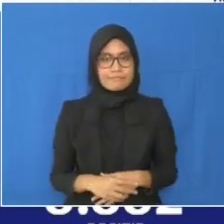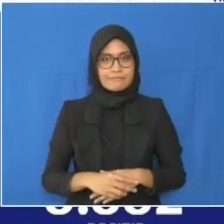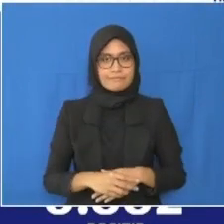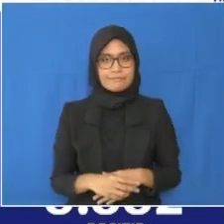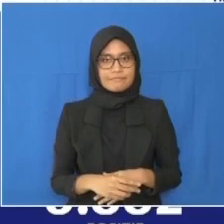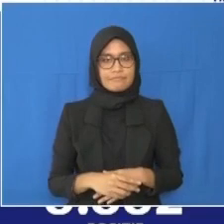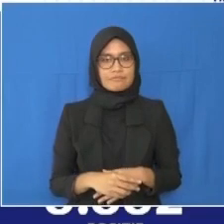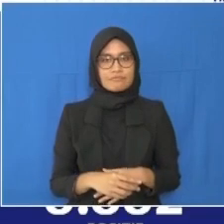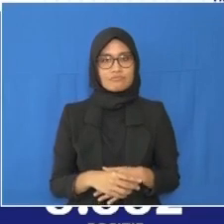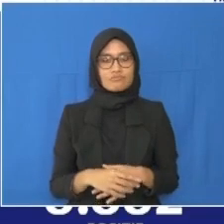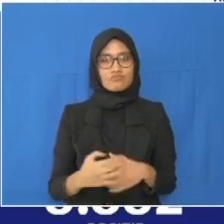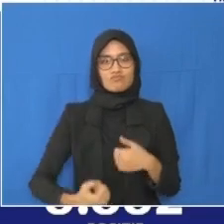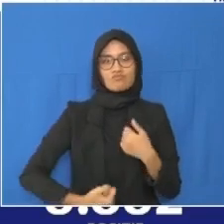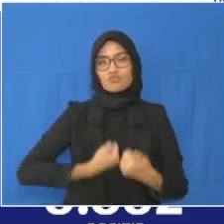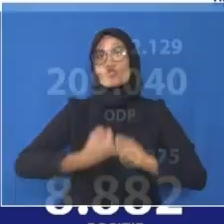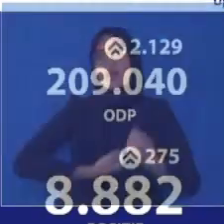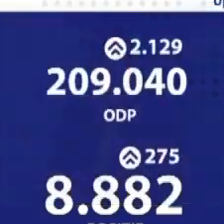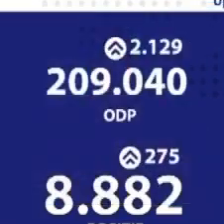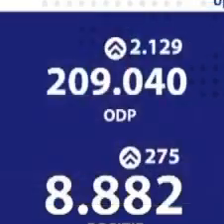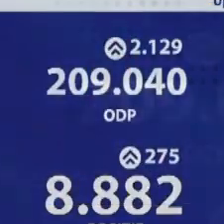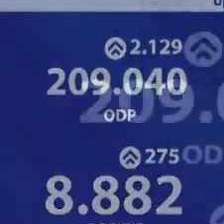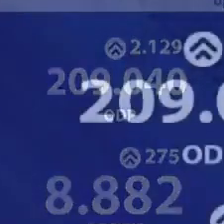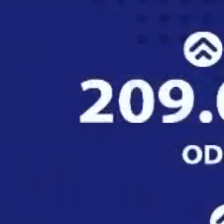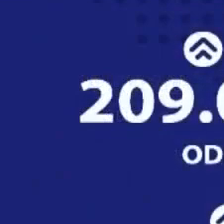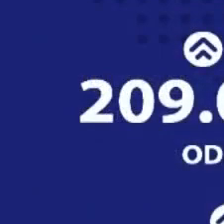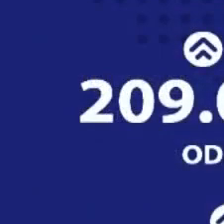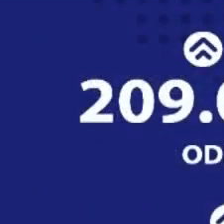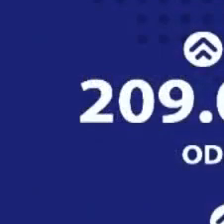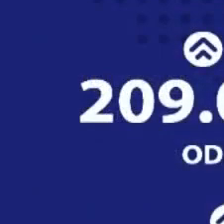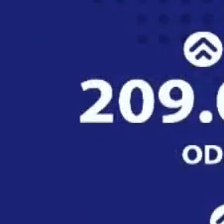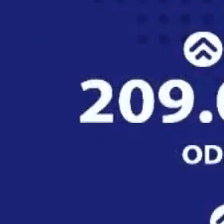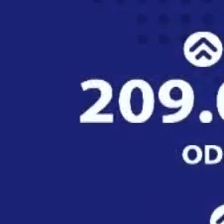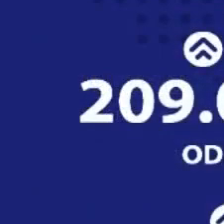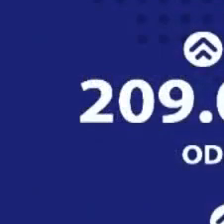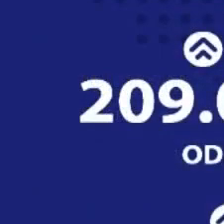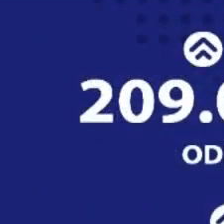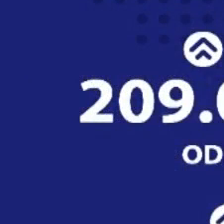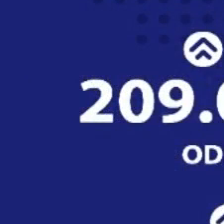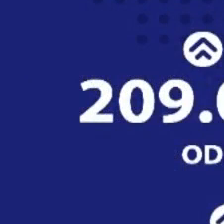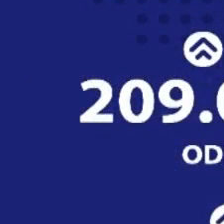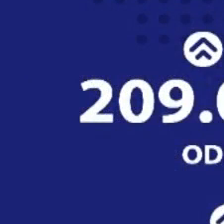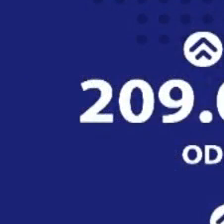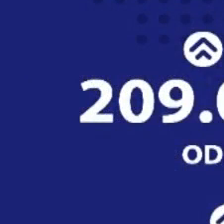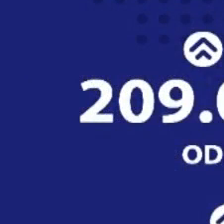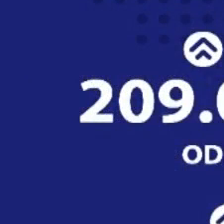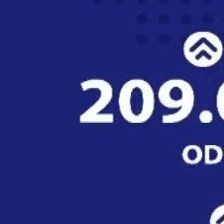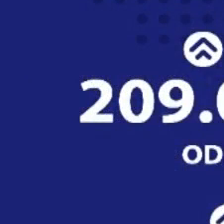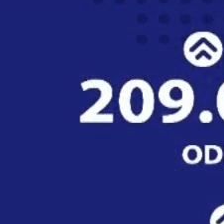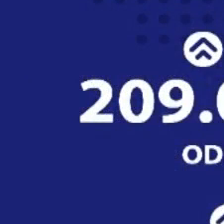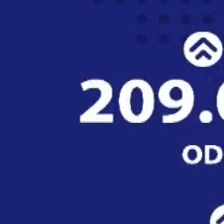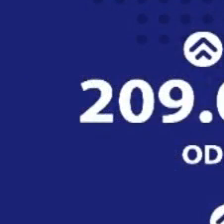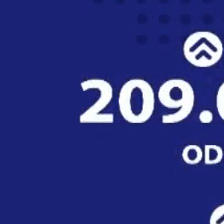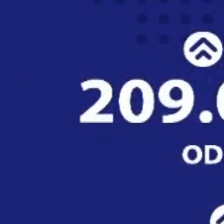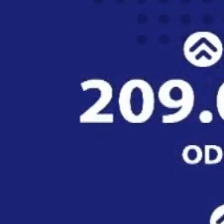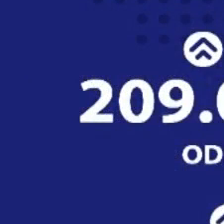e-kinerja kita terhadap pencatatan Hai orang dalam pemantauan saat ini